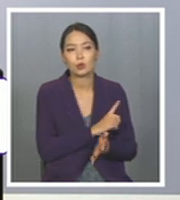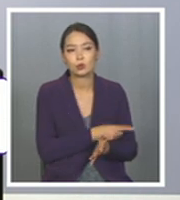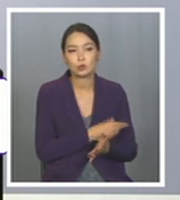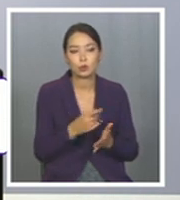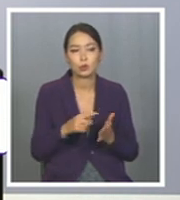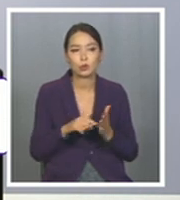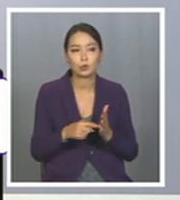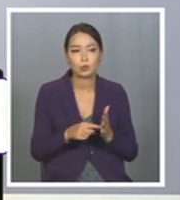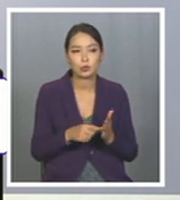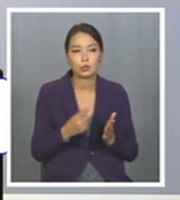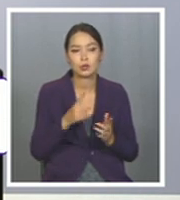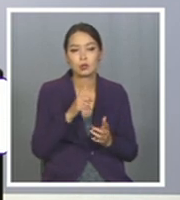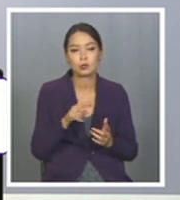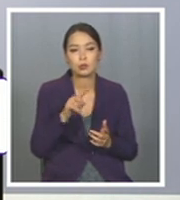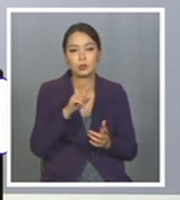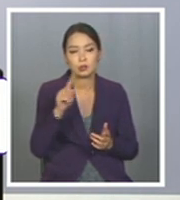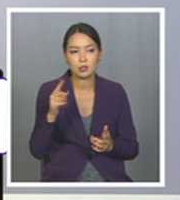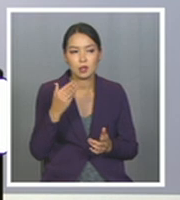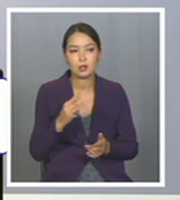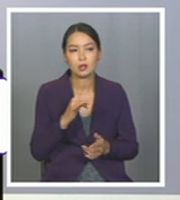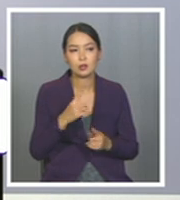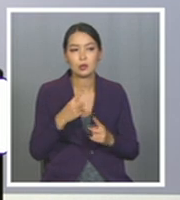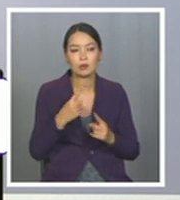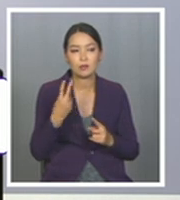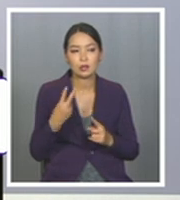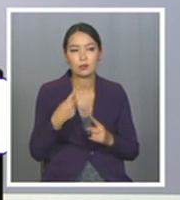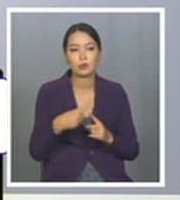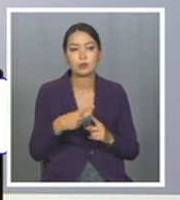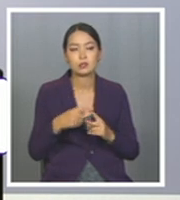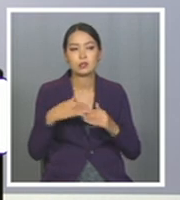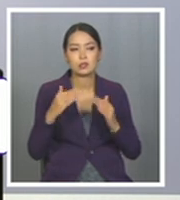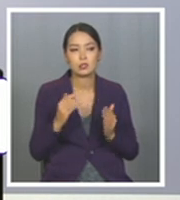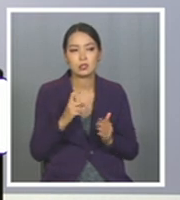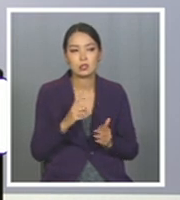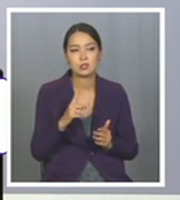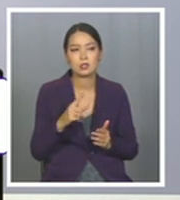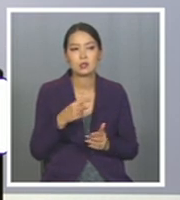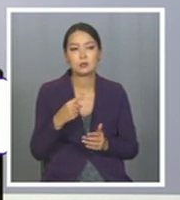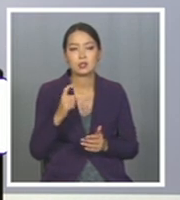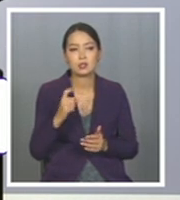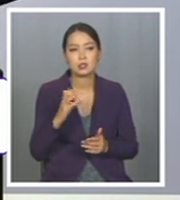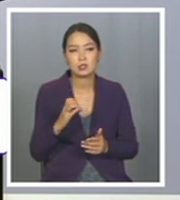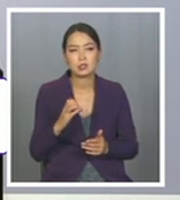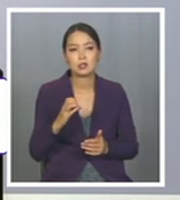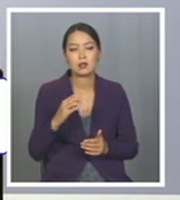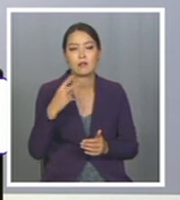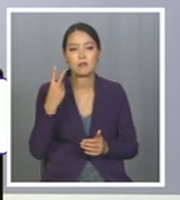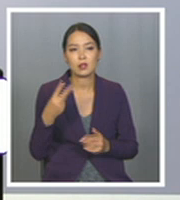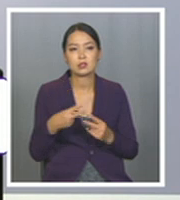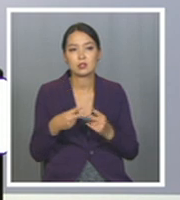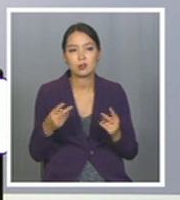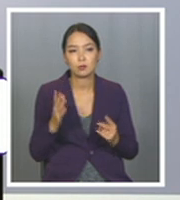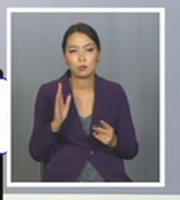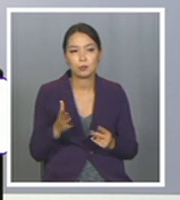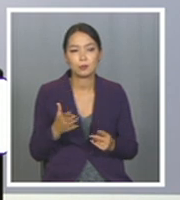және түбірдің астында R квадрат қосылған жақшаның ішіне XL минус X-сының квадратына тең болады.